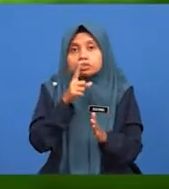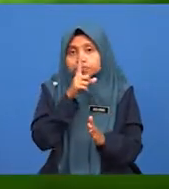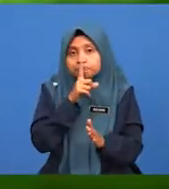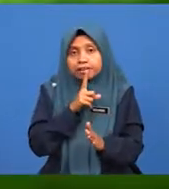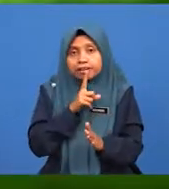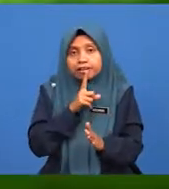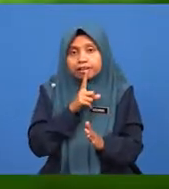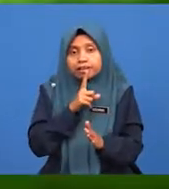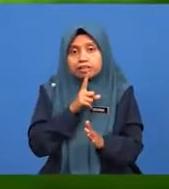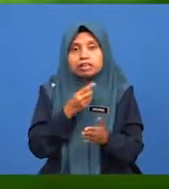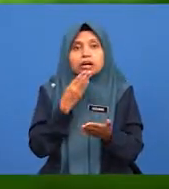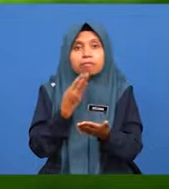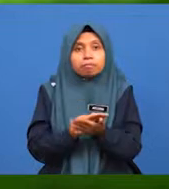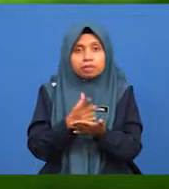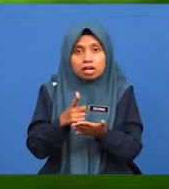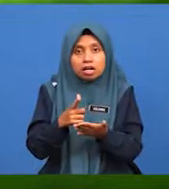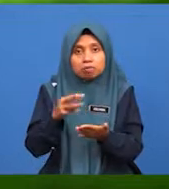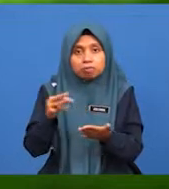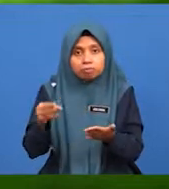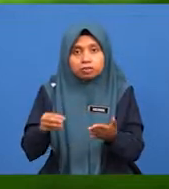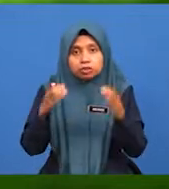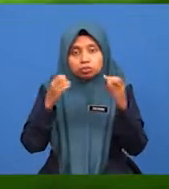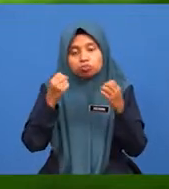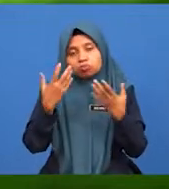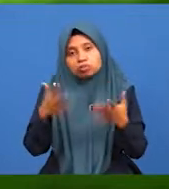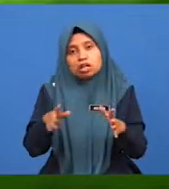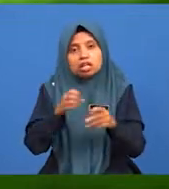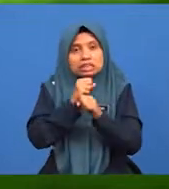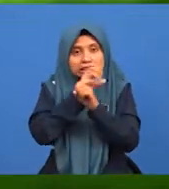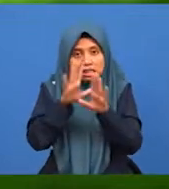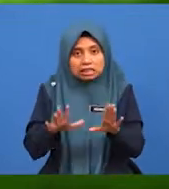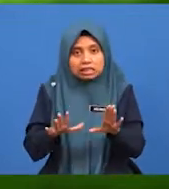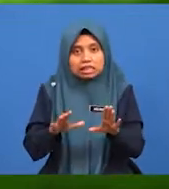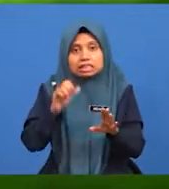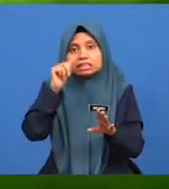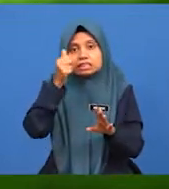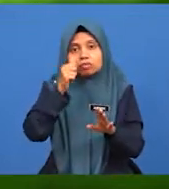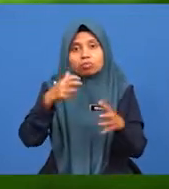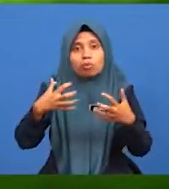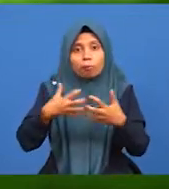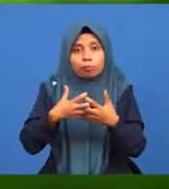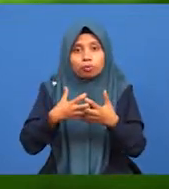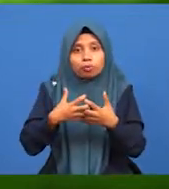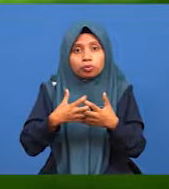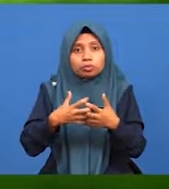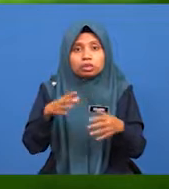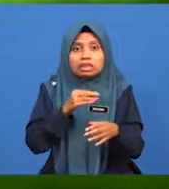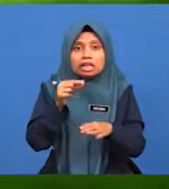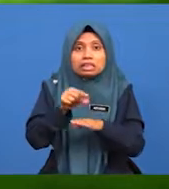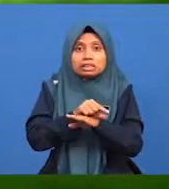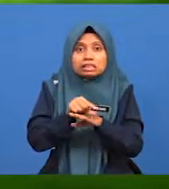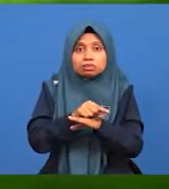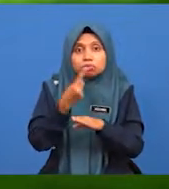Baiklah, murid-murid. Cikgu telah menjelaskan tentang 10 penjodoh bilangan dan kegunaannya